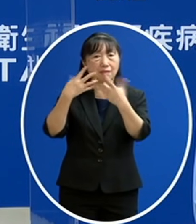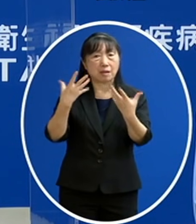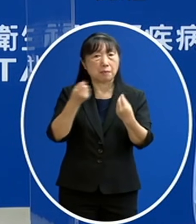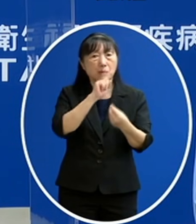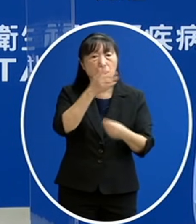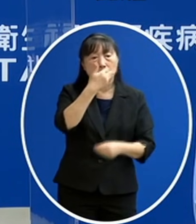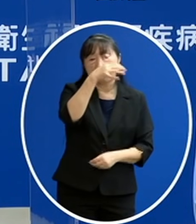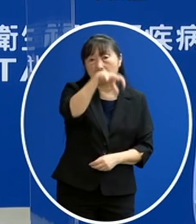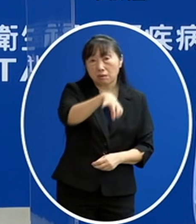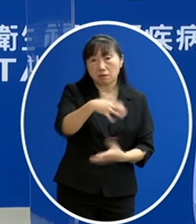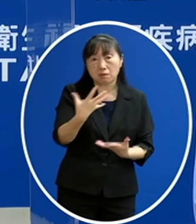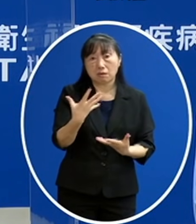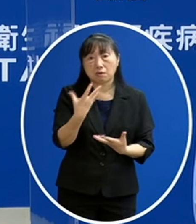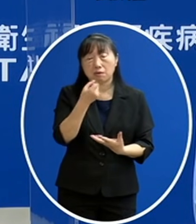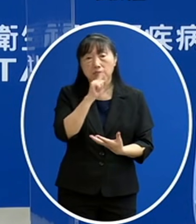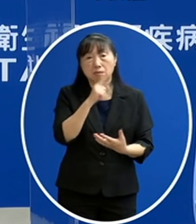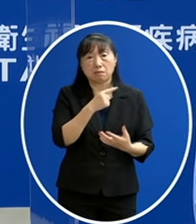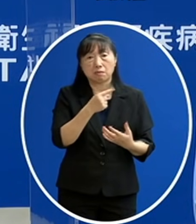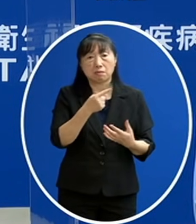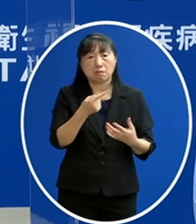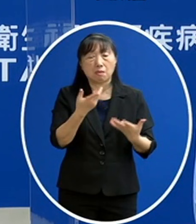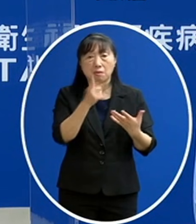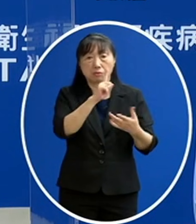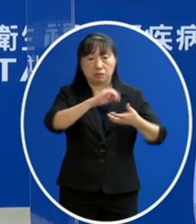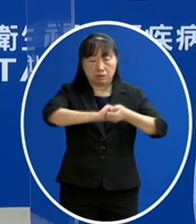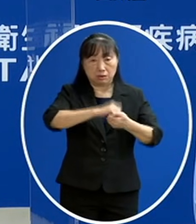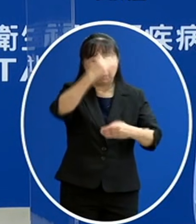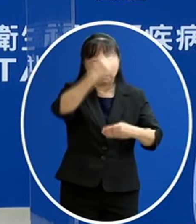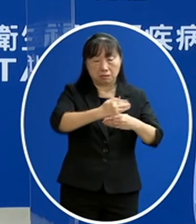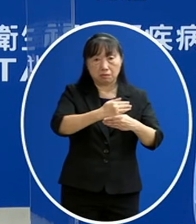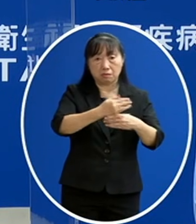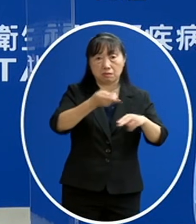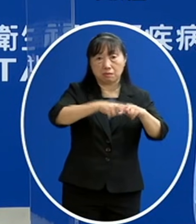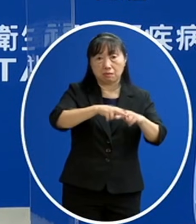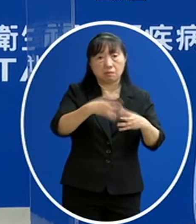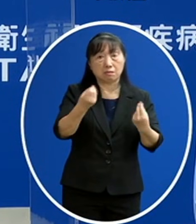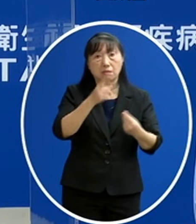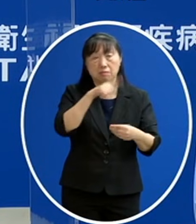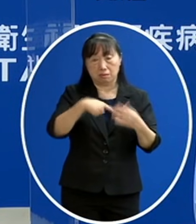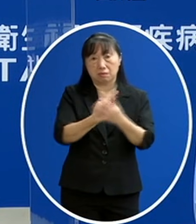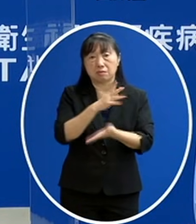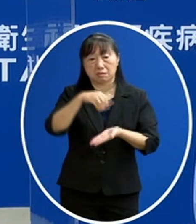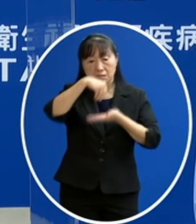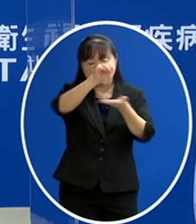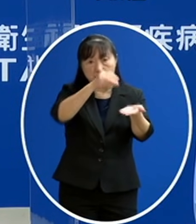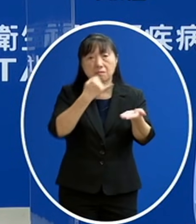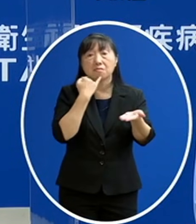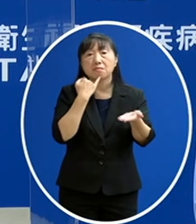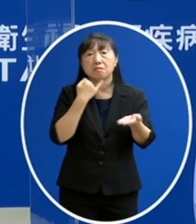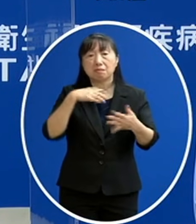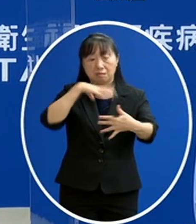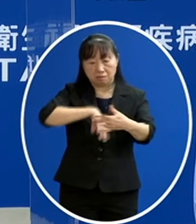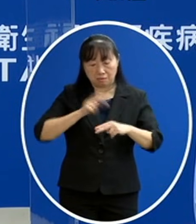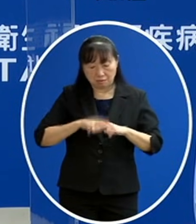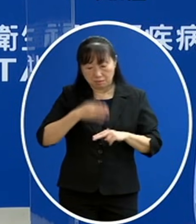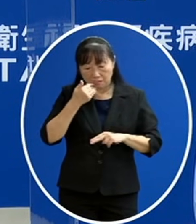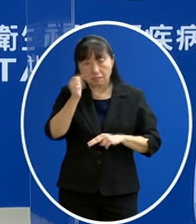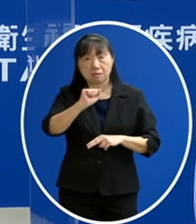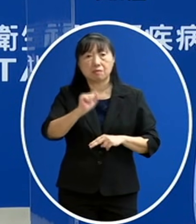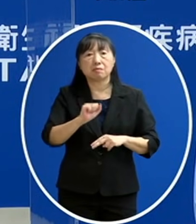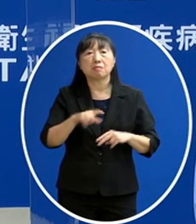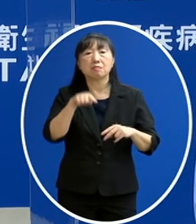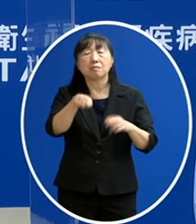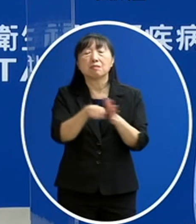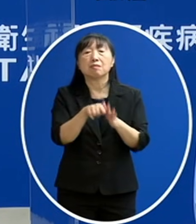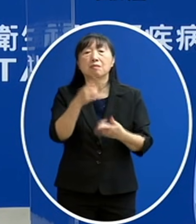厅啊或什么并没有要关闭，我们只是禁止内用， 好，那所以要就有些地方那时候因应